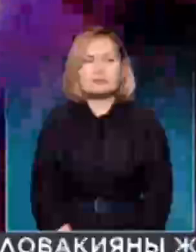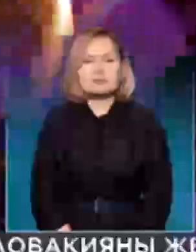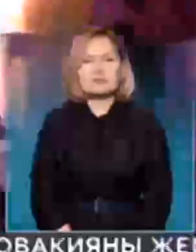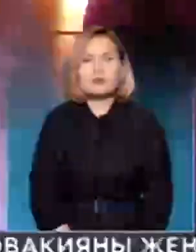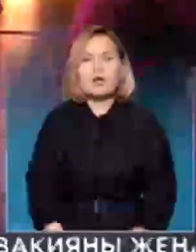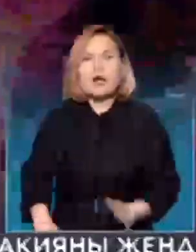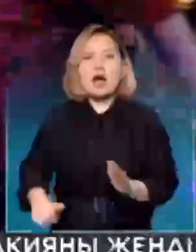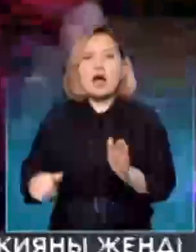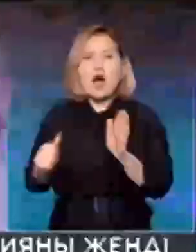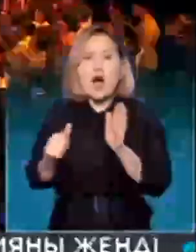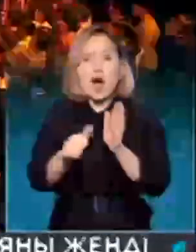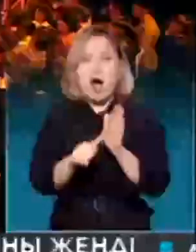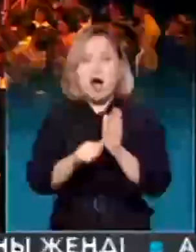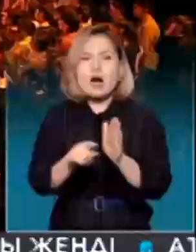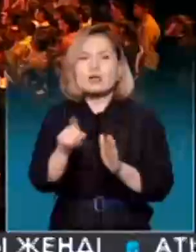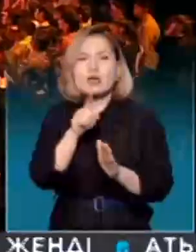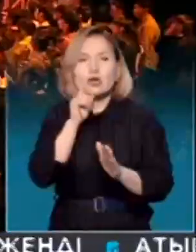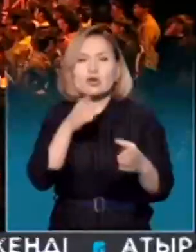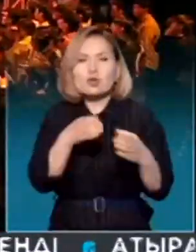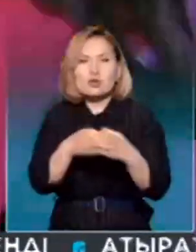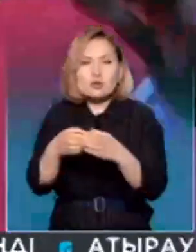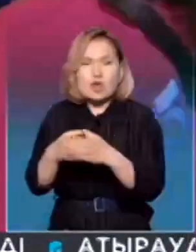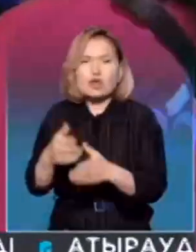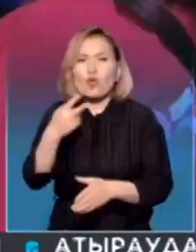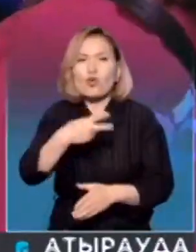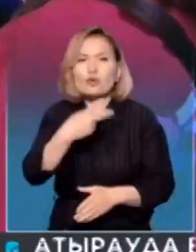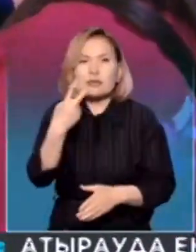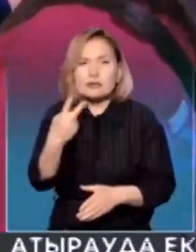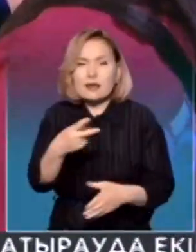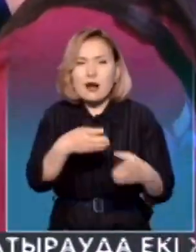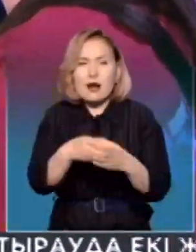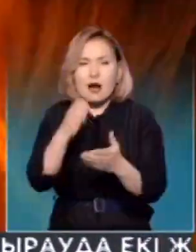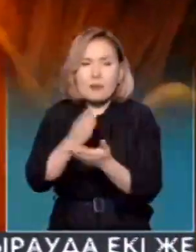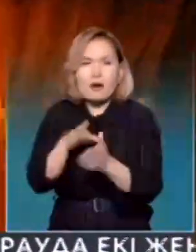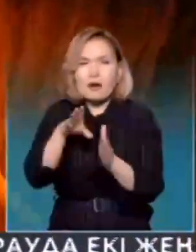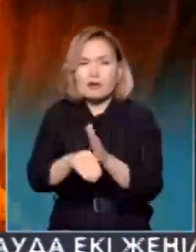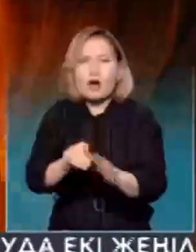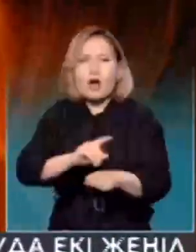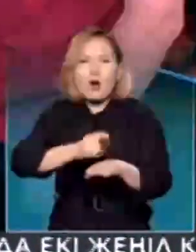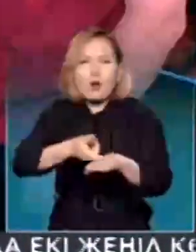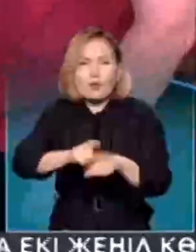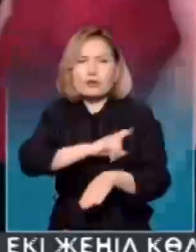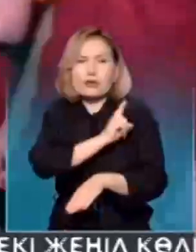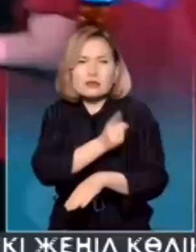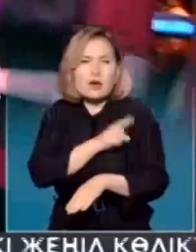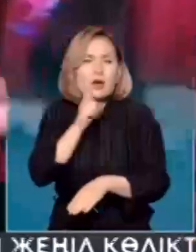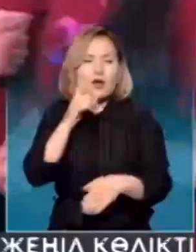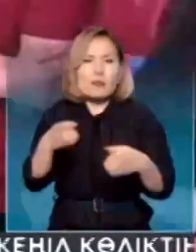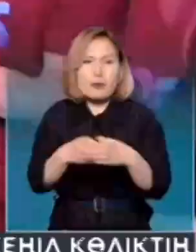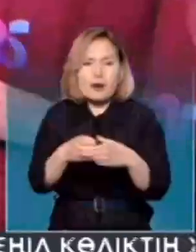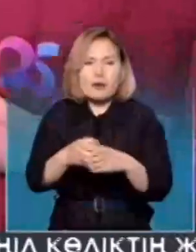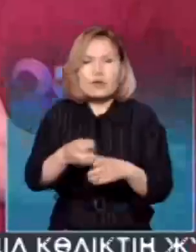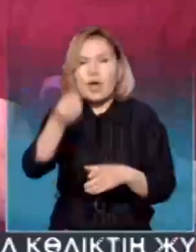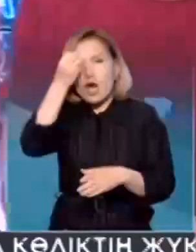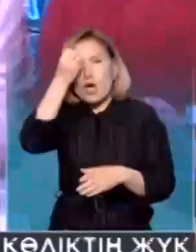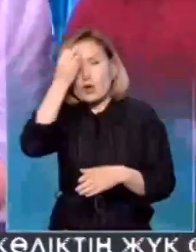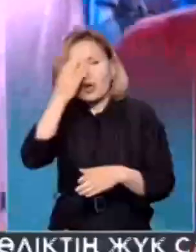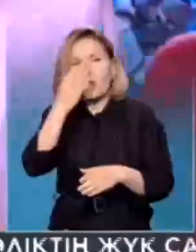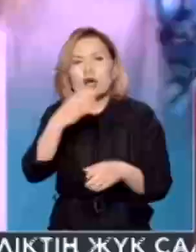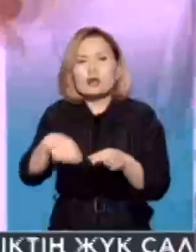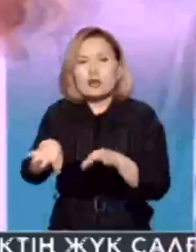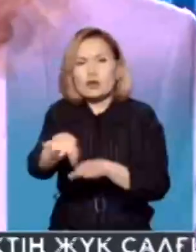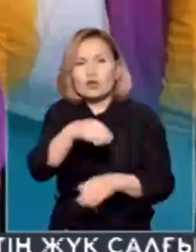Алты студенттен құралған 32 команда, бәрі де сақадай сай, елдегі ең ірі және ең қызықты интеллектуалдық